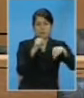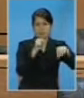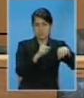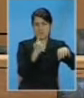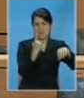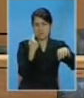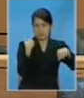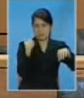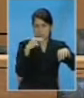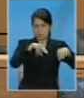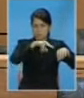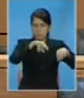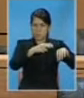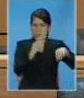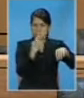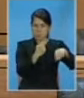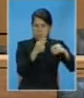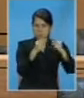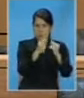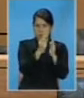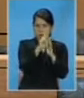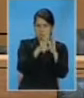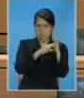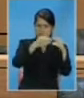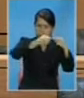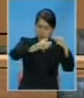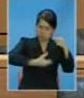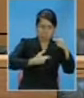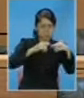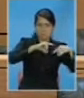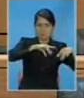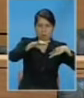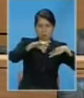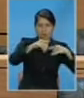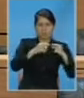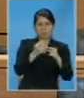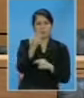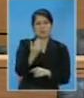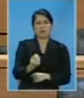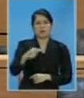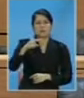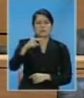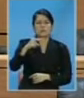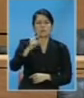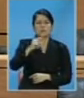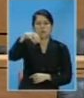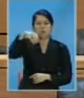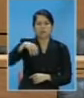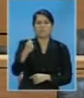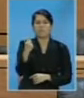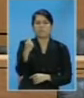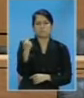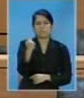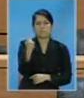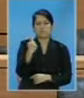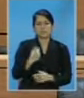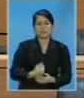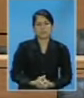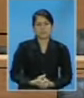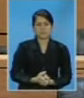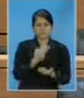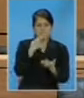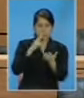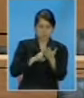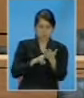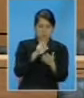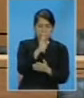บในหลักเกณฑ์อีกทีนึงก็ไม่เข้าในหลักเกณฑ์ก็เหลือบริษัทเดียวแต่ในหนังสือสั่งการของรัฐมนตรีว่า